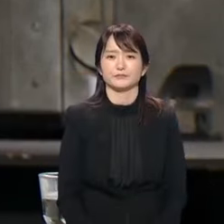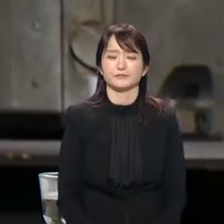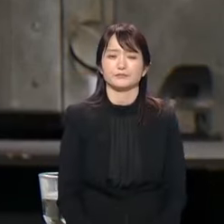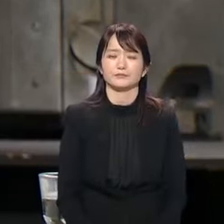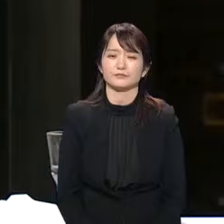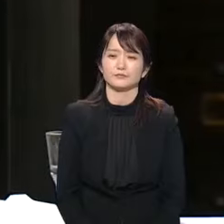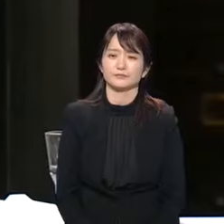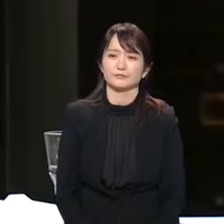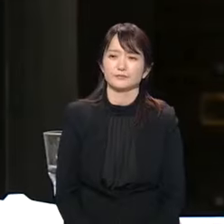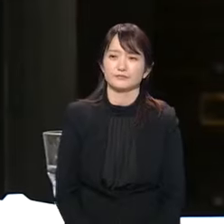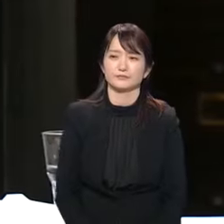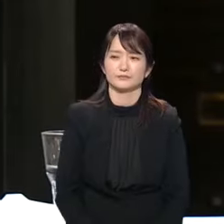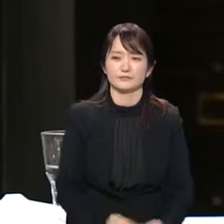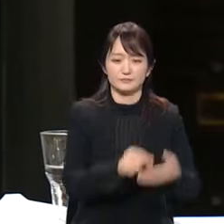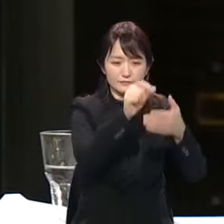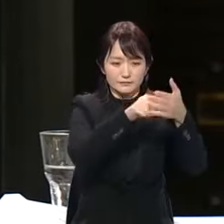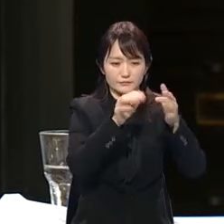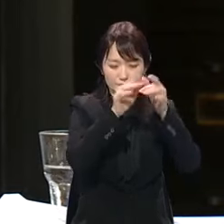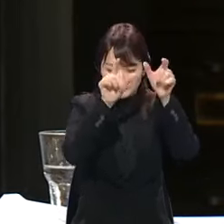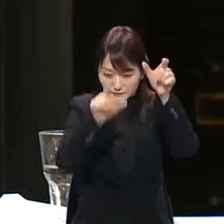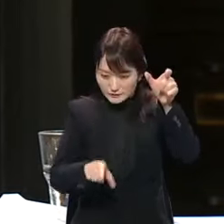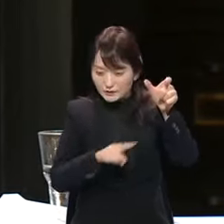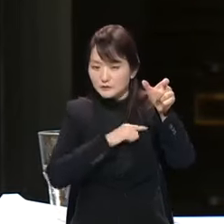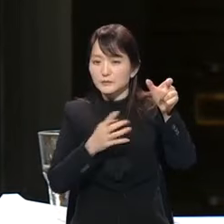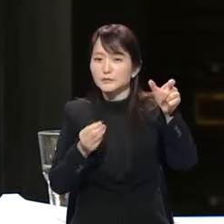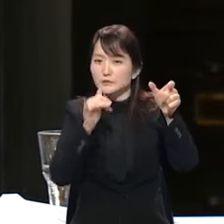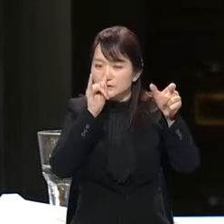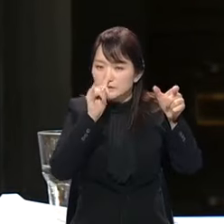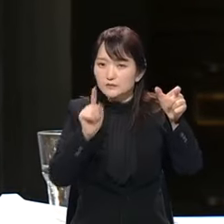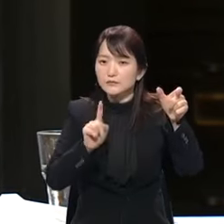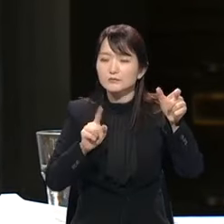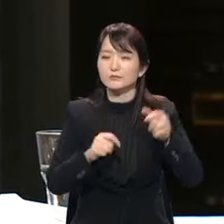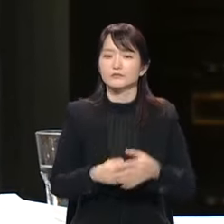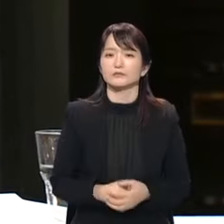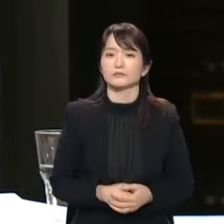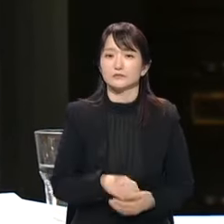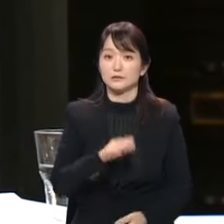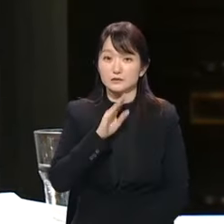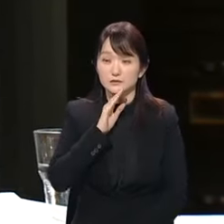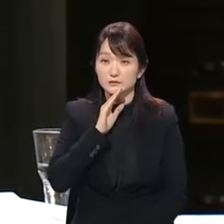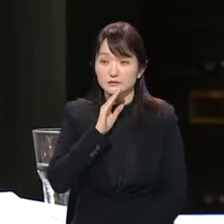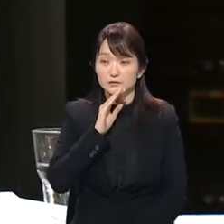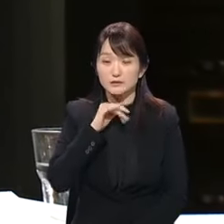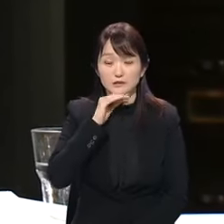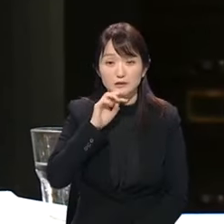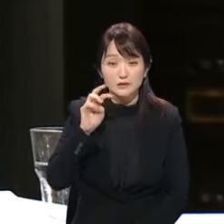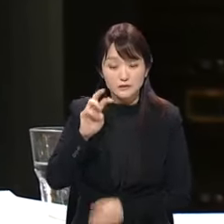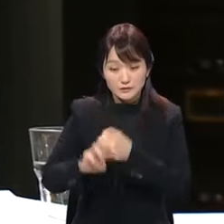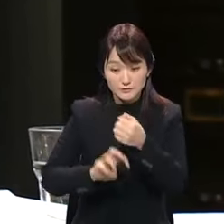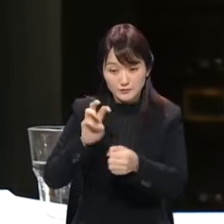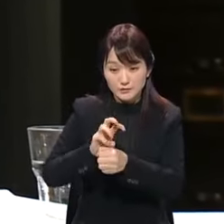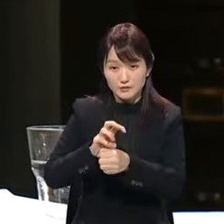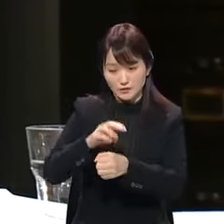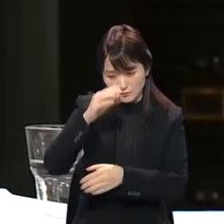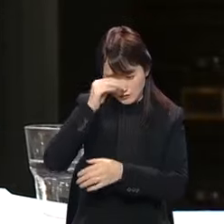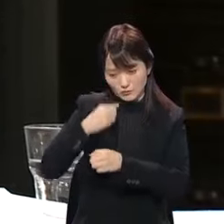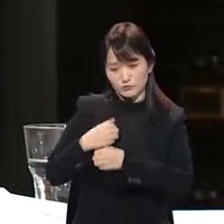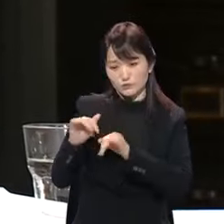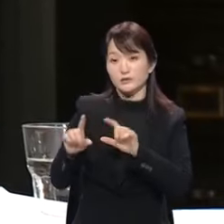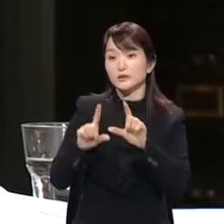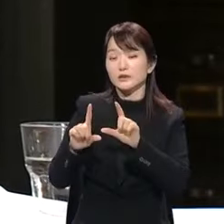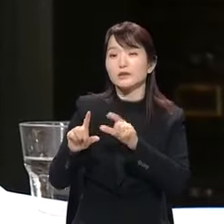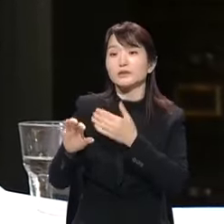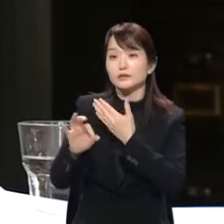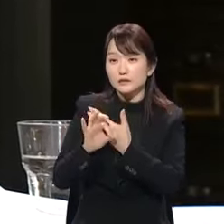자 이게이 관련 기사의 베스트 댓글이 뭐였냐면 정말로 30년을 모범적 군생활을 해 온 사람이라면